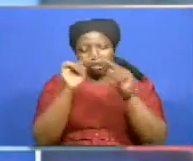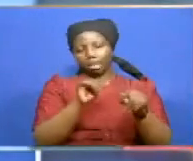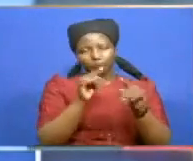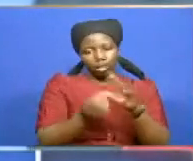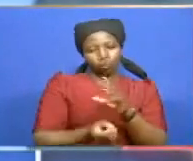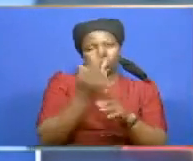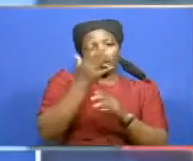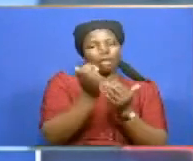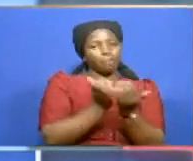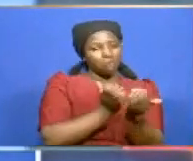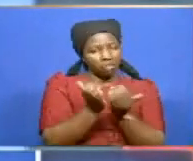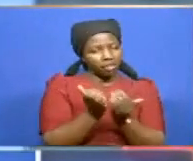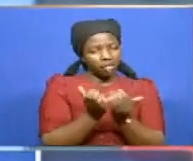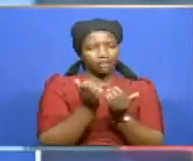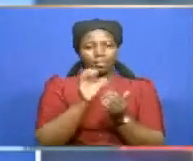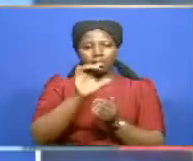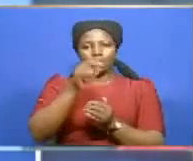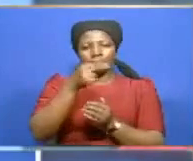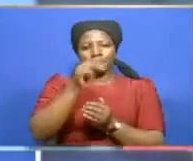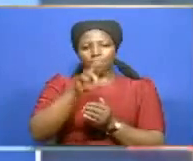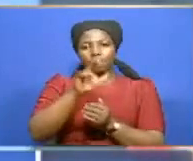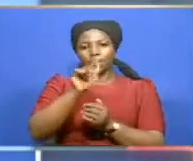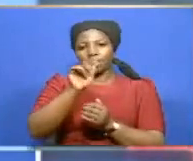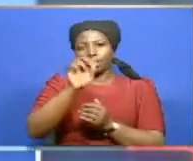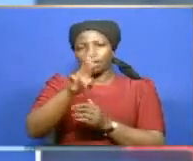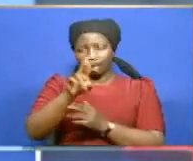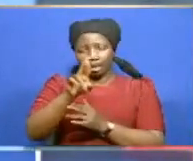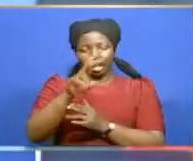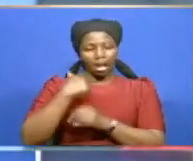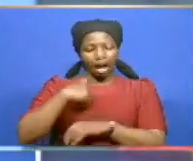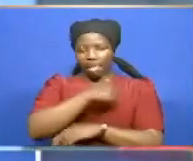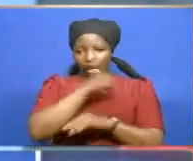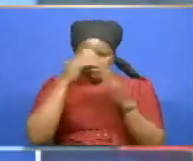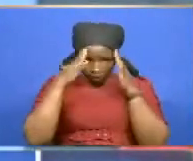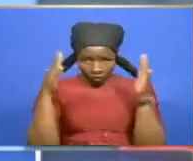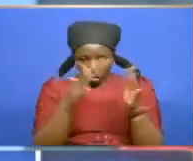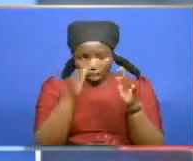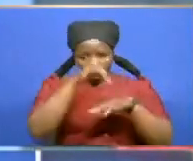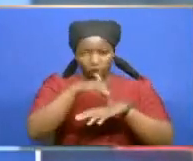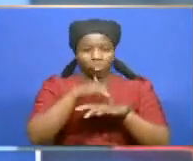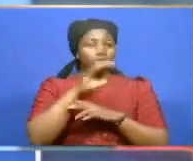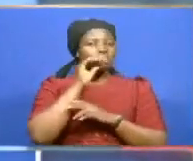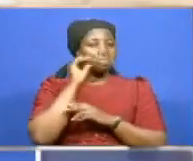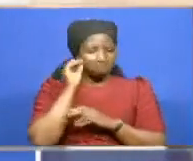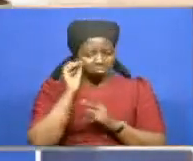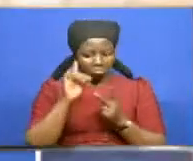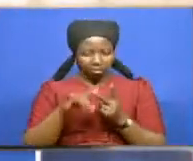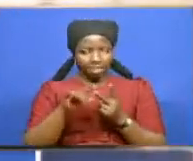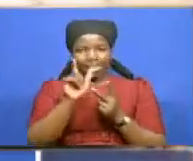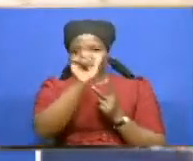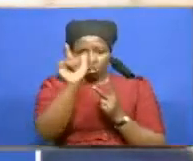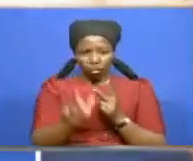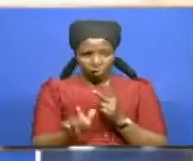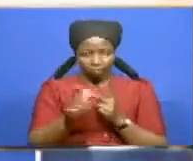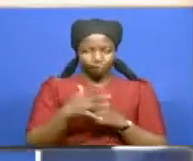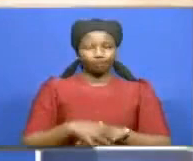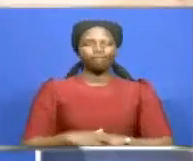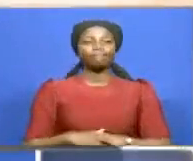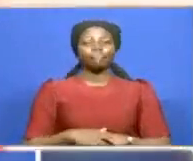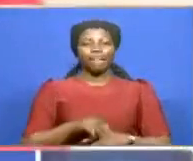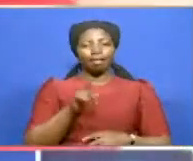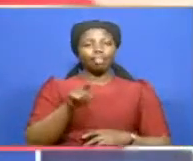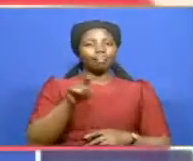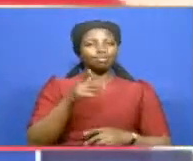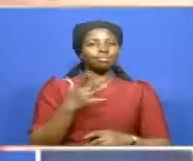the business of charters. So we'll focus in the domestic, we'll look at regional. Ndege hizo